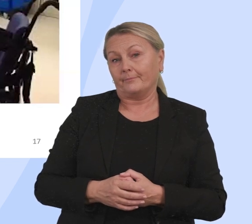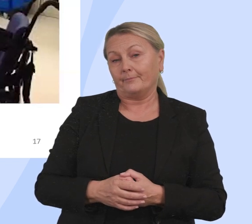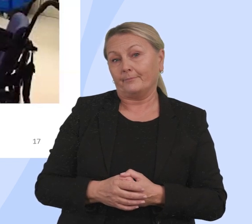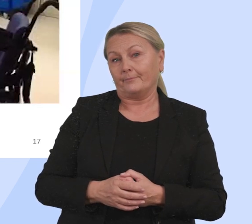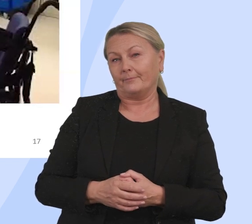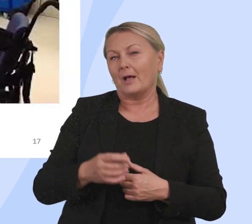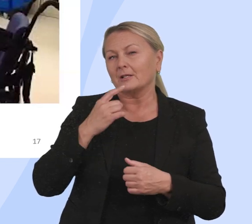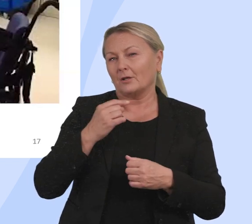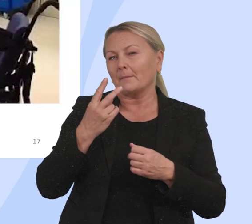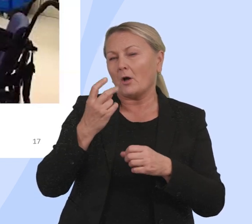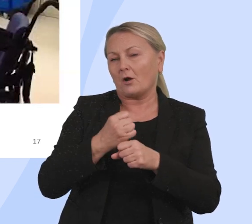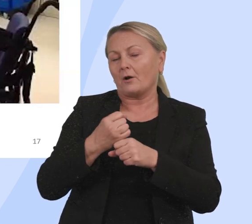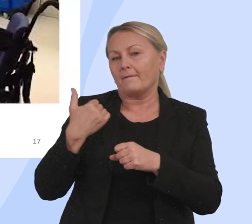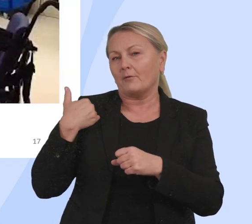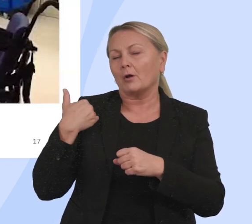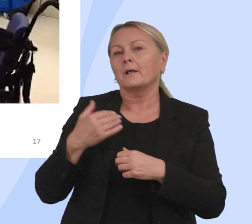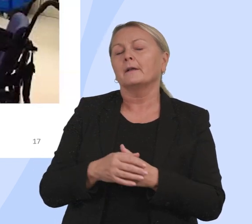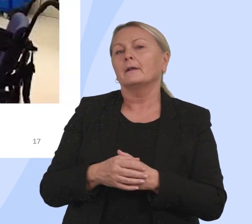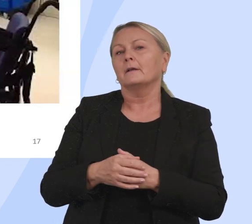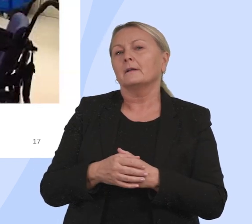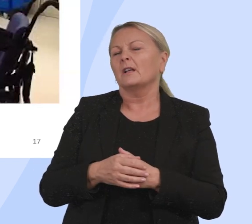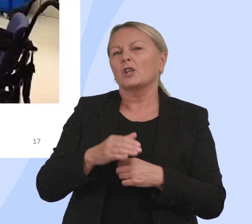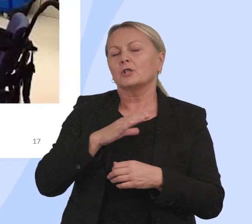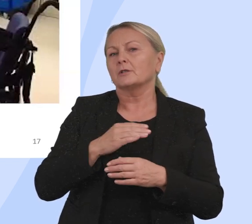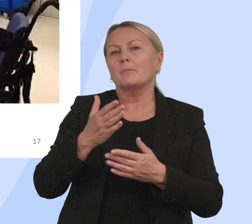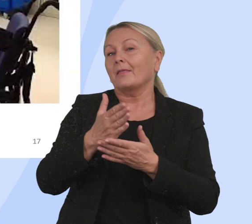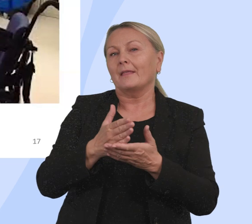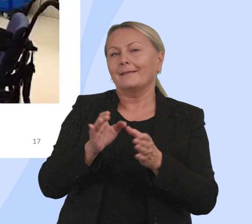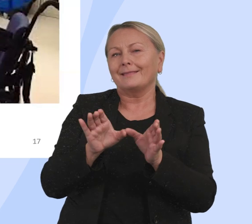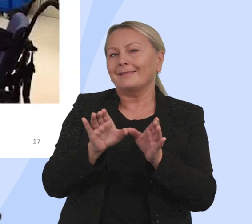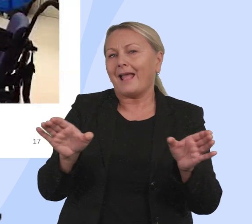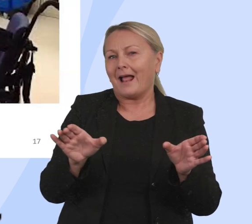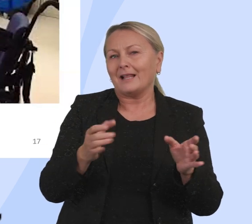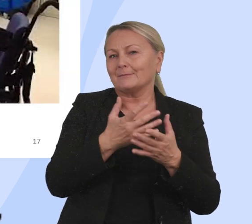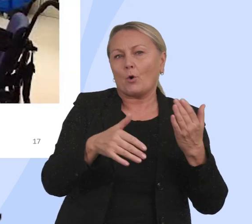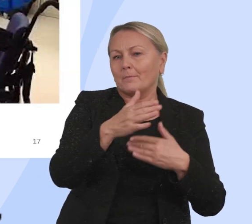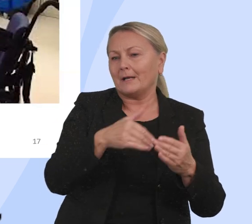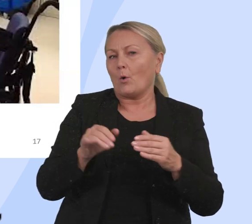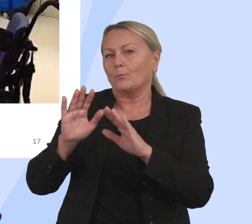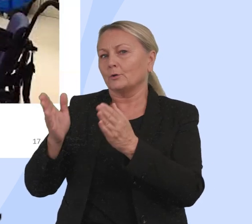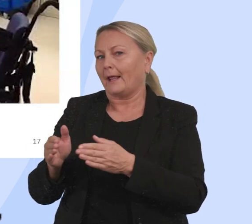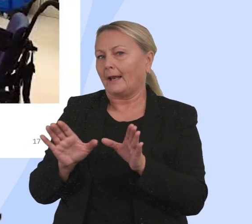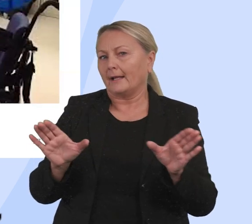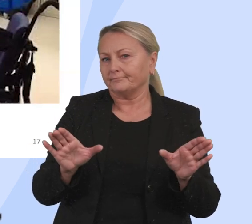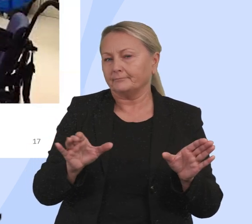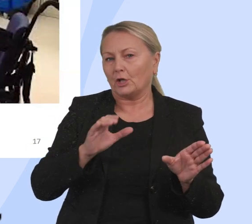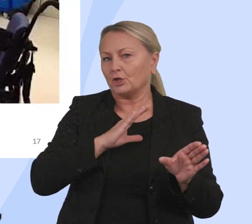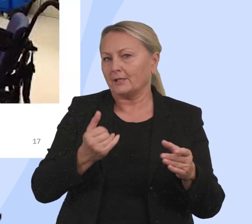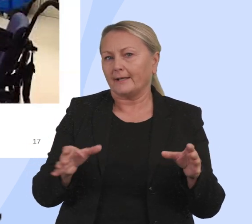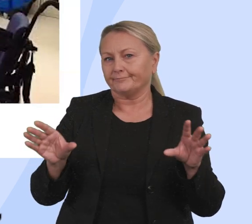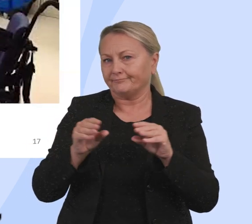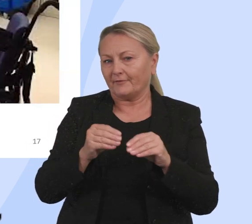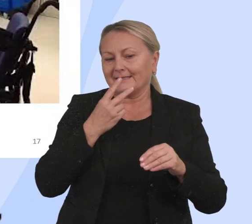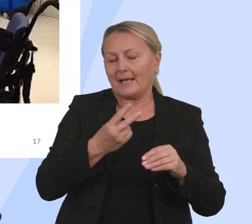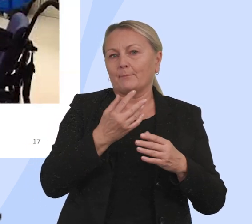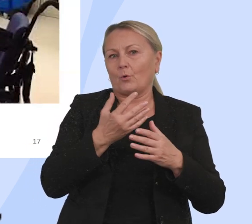gange, for jeg synes ikke helt, man kan dele sprogmiljø og modeling op. Fordi når vi kigger på et sprogmiljø,